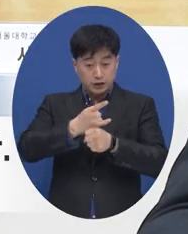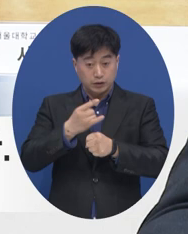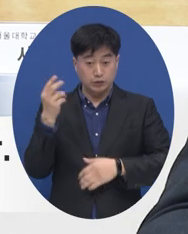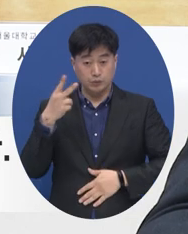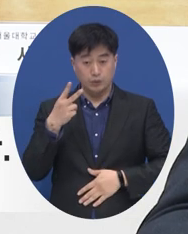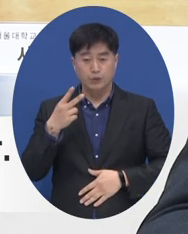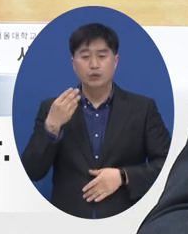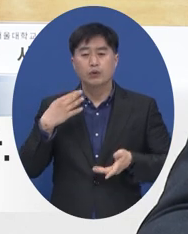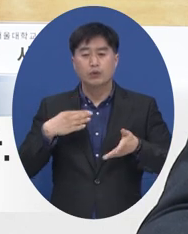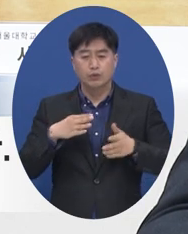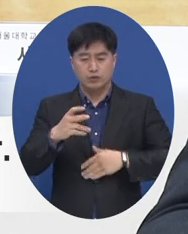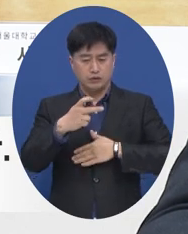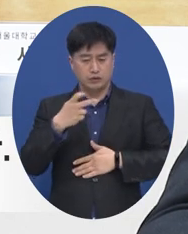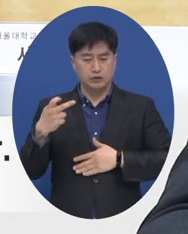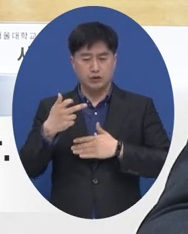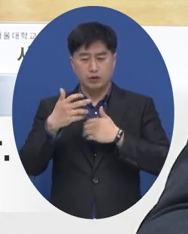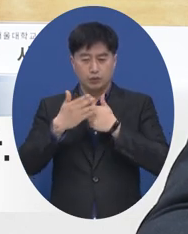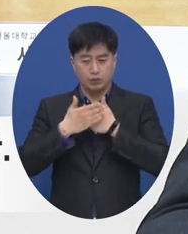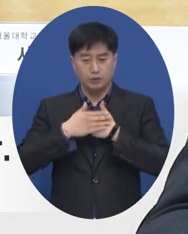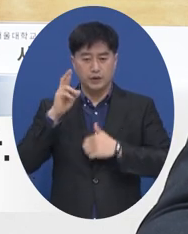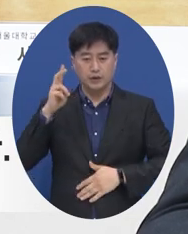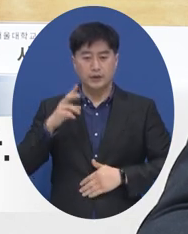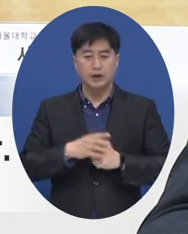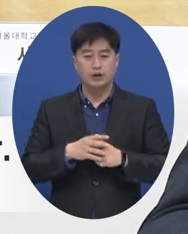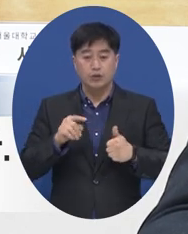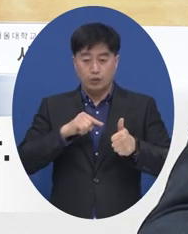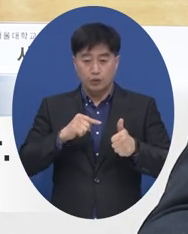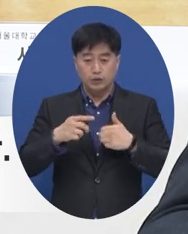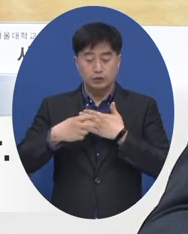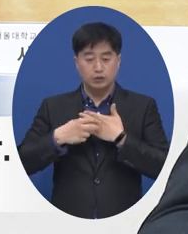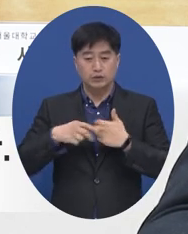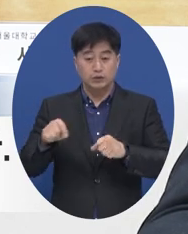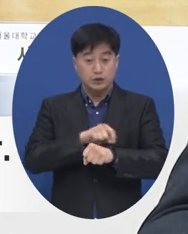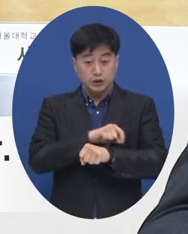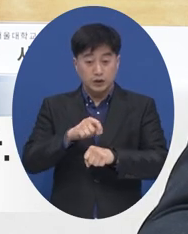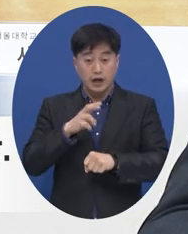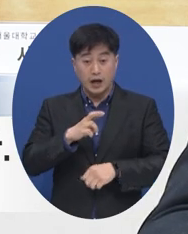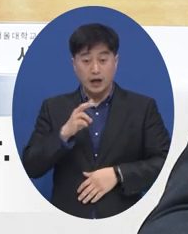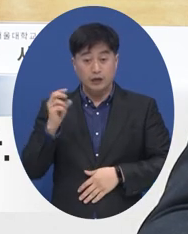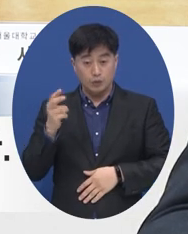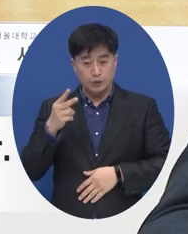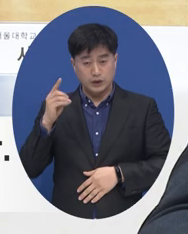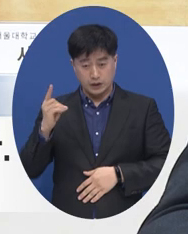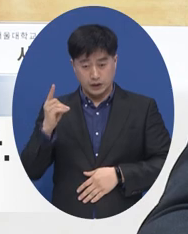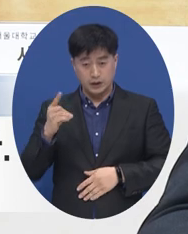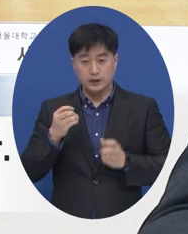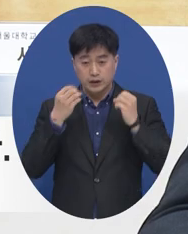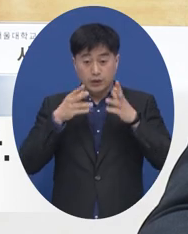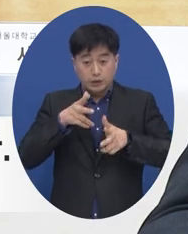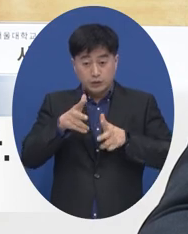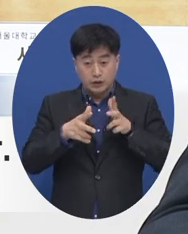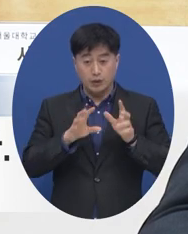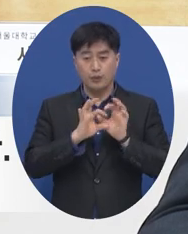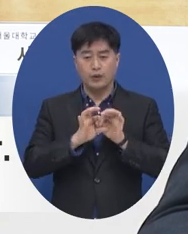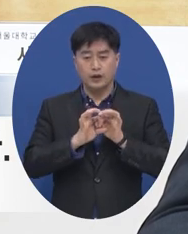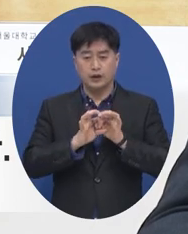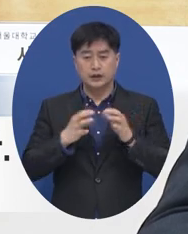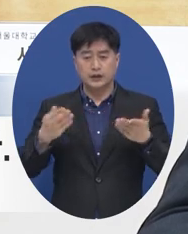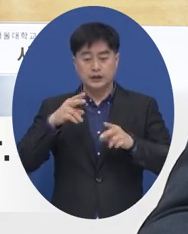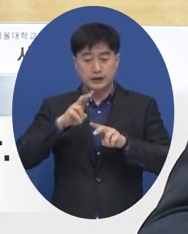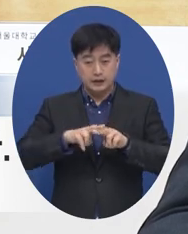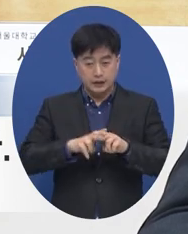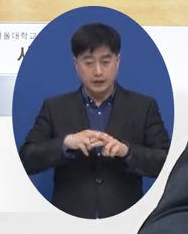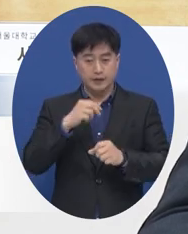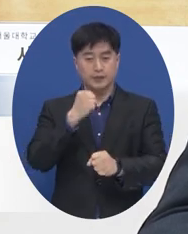시흥시는 물론이고 경기도에 크게 도움이 될것 같습니다. 교육, 의료, 특히 R&D와 신산업을 통한